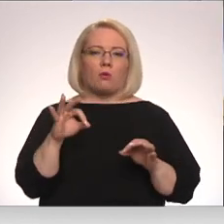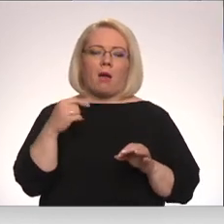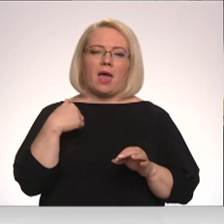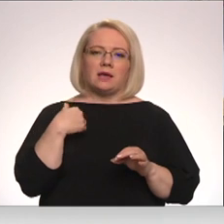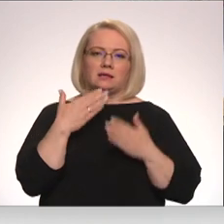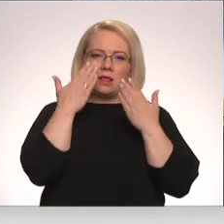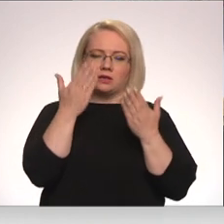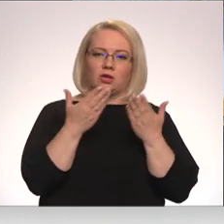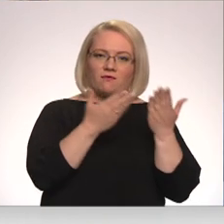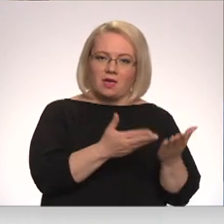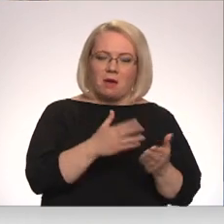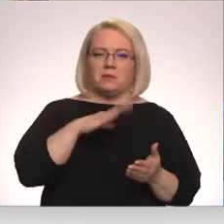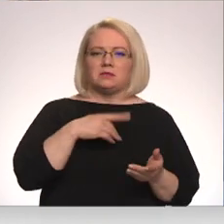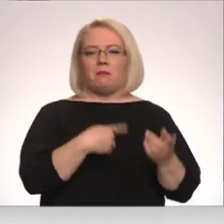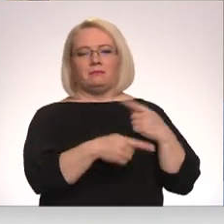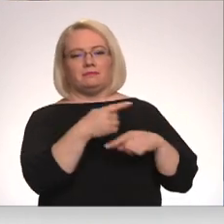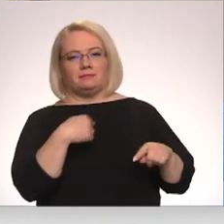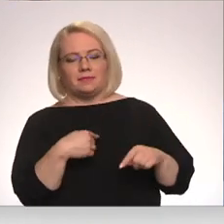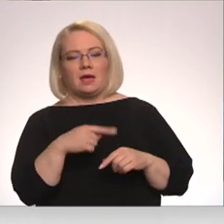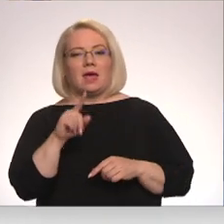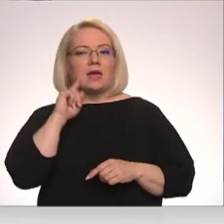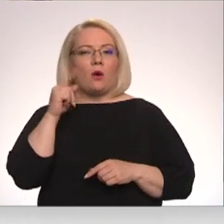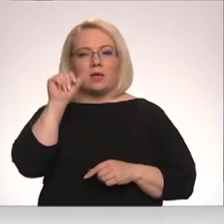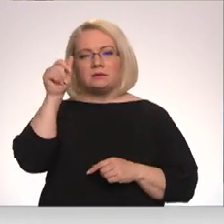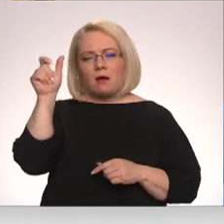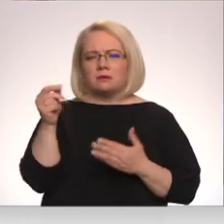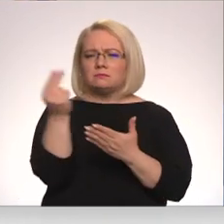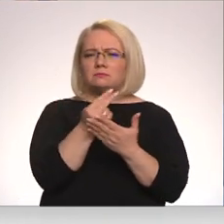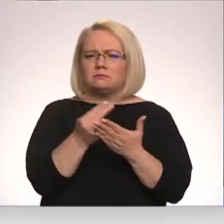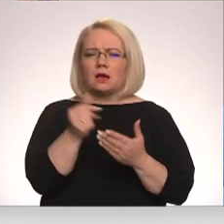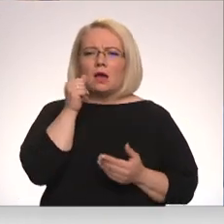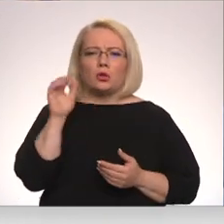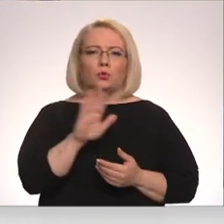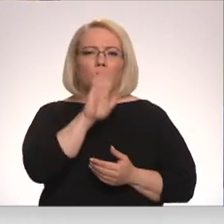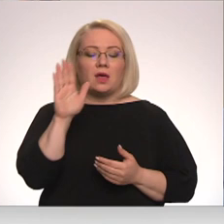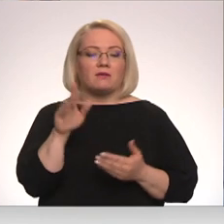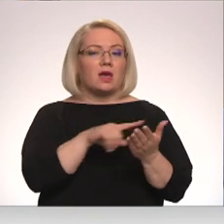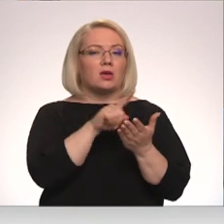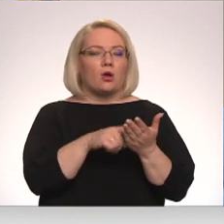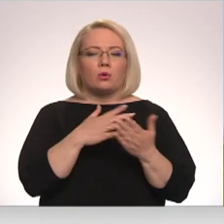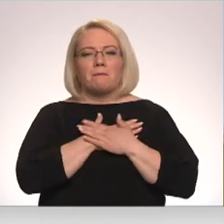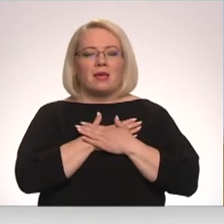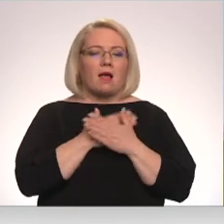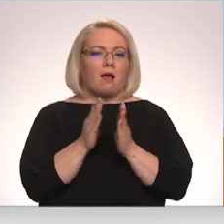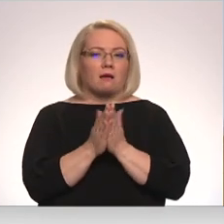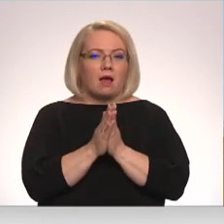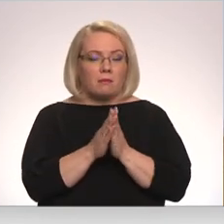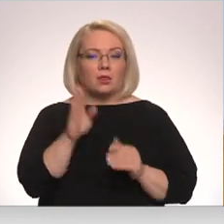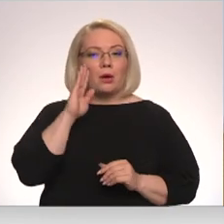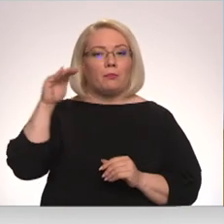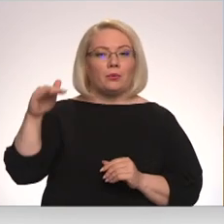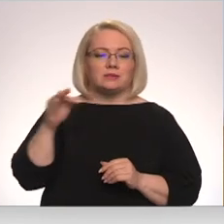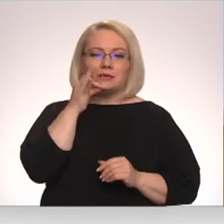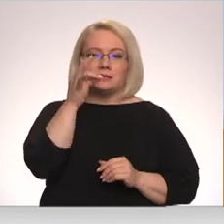tagad viņš lasa priekšā man. Jaunais mākslinieks zīmē katru dienu. Uz jautājumu, kura ir mīļākā viņa zīmētā grāmata, Edvards atbild